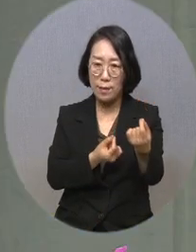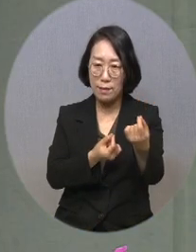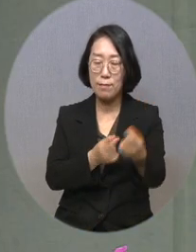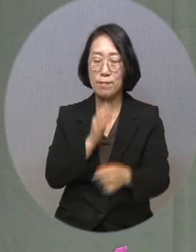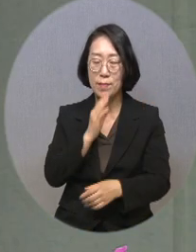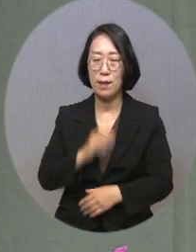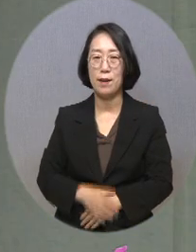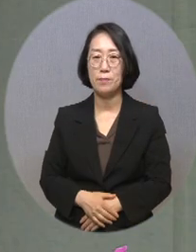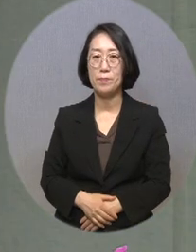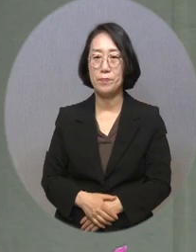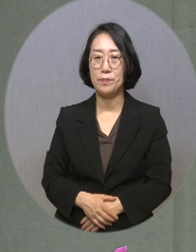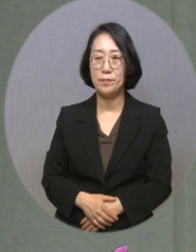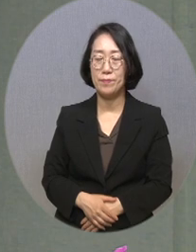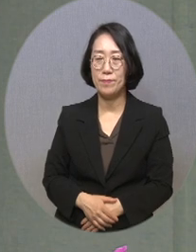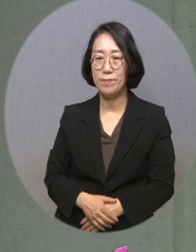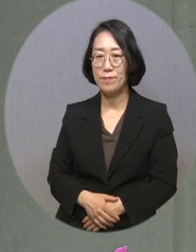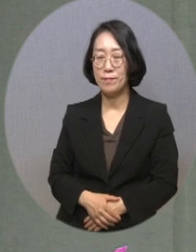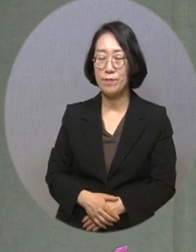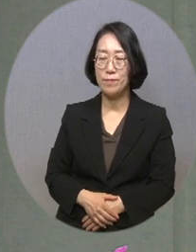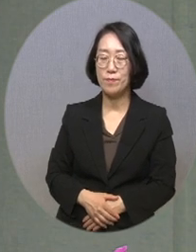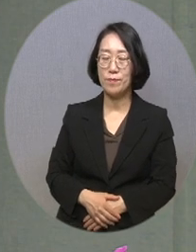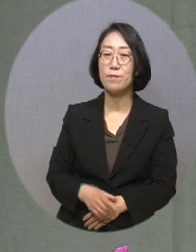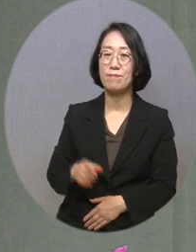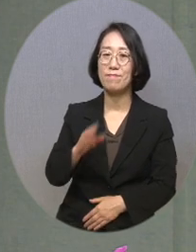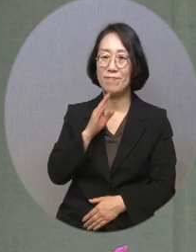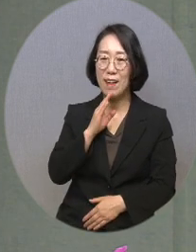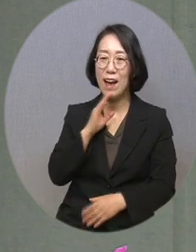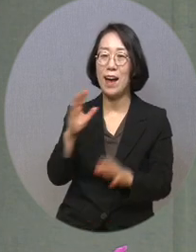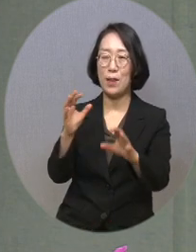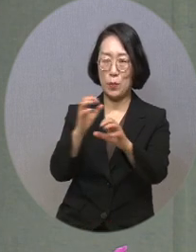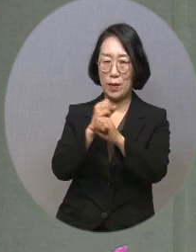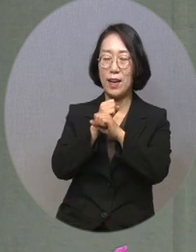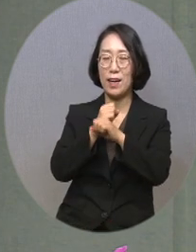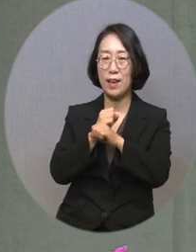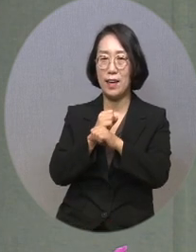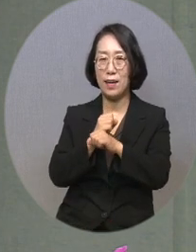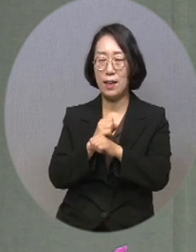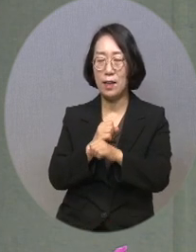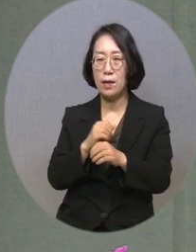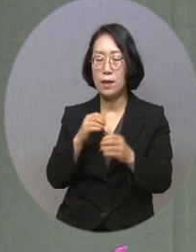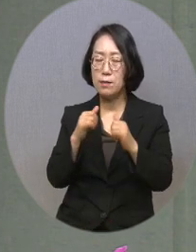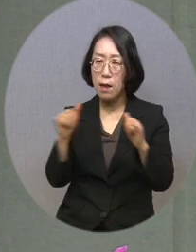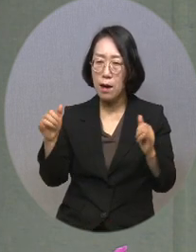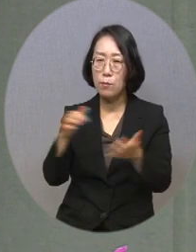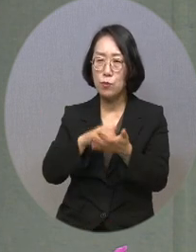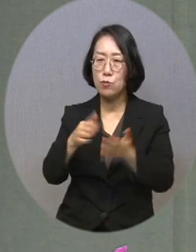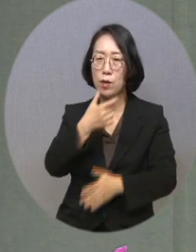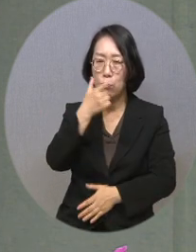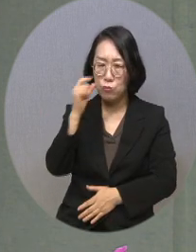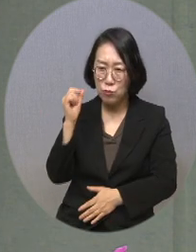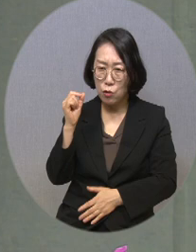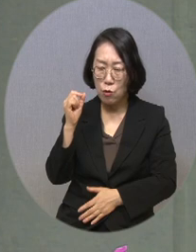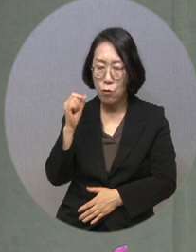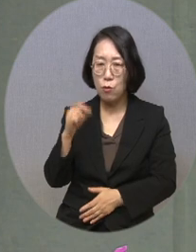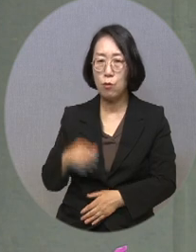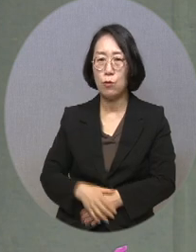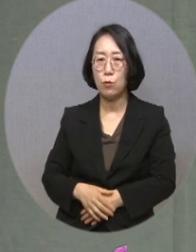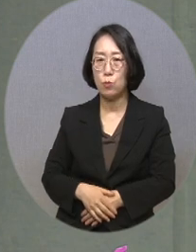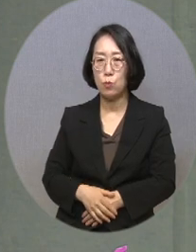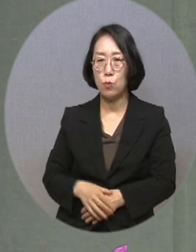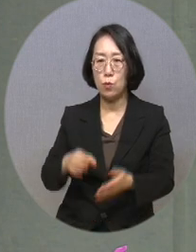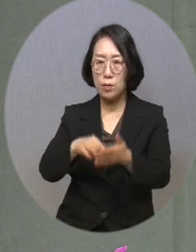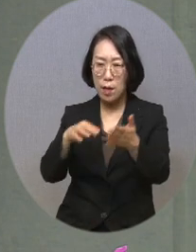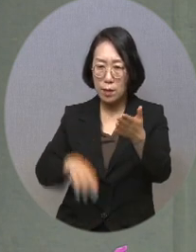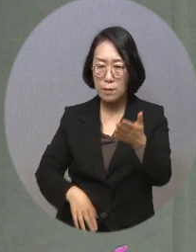드립니다. 아, 그러니까 한마디로 얘기해서 인원수가 부족한데 조세 행정을